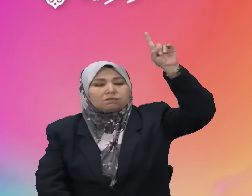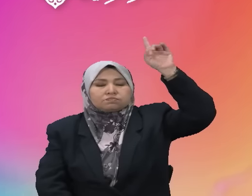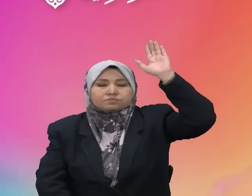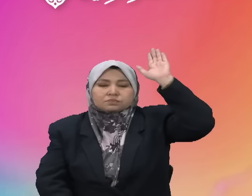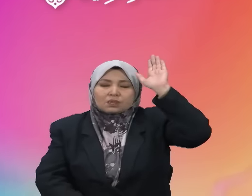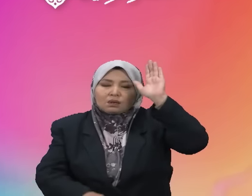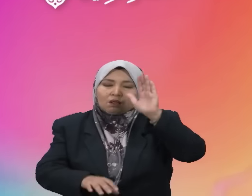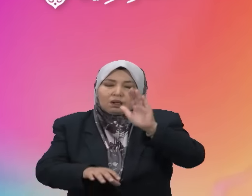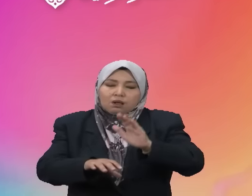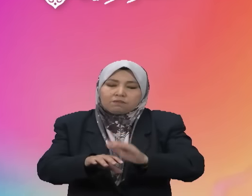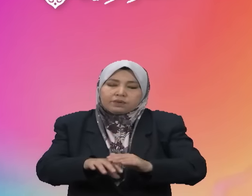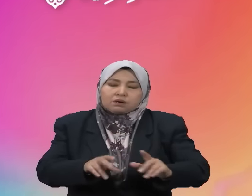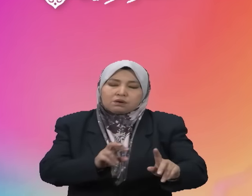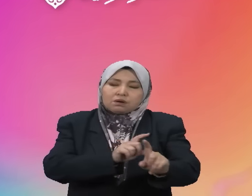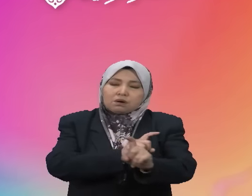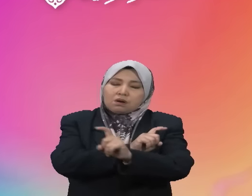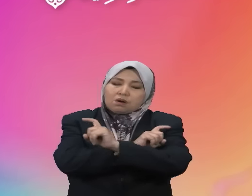ila